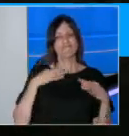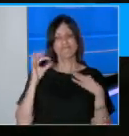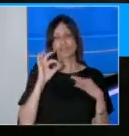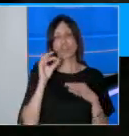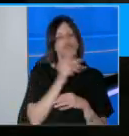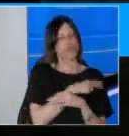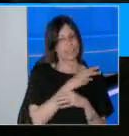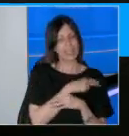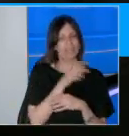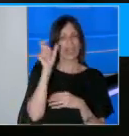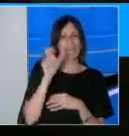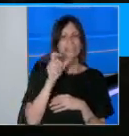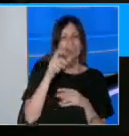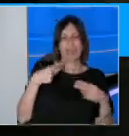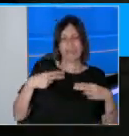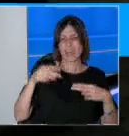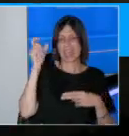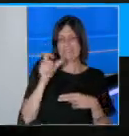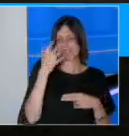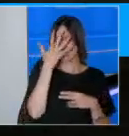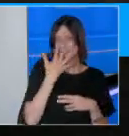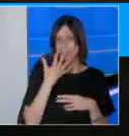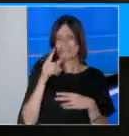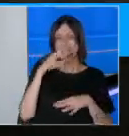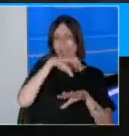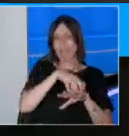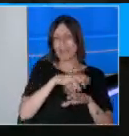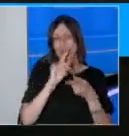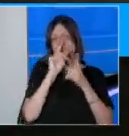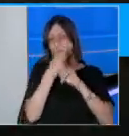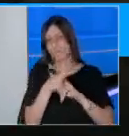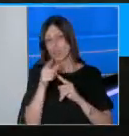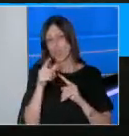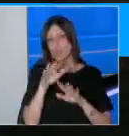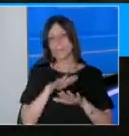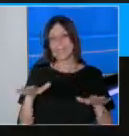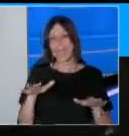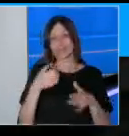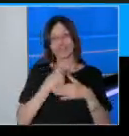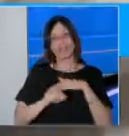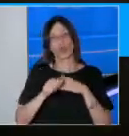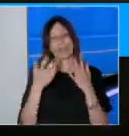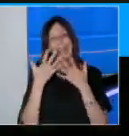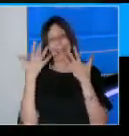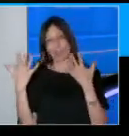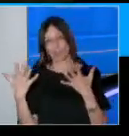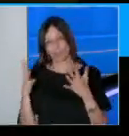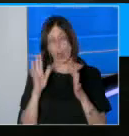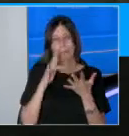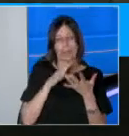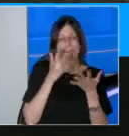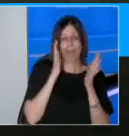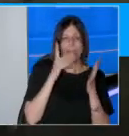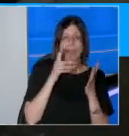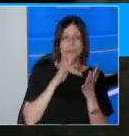ופציעת אזרחים, הפחדת אזרחים תמימים, והר הבית הופך להיות, במקרה הטוב, מגרש כדורגל גדול, במקרה הרע, אתר